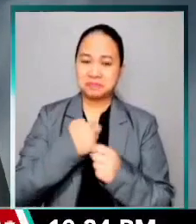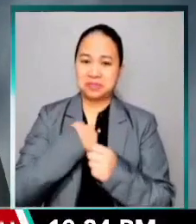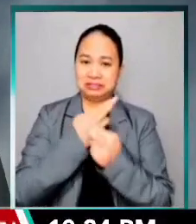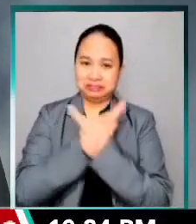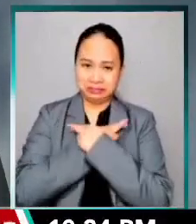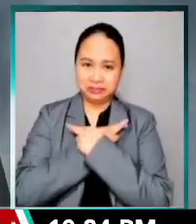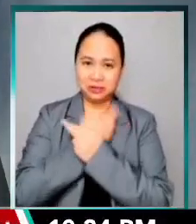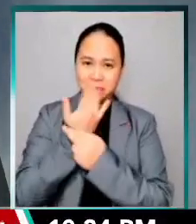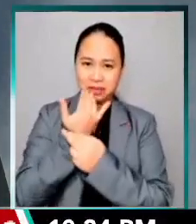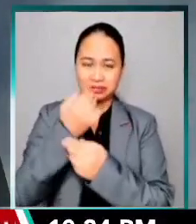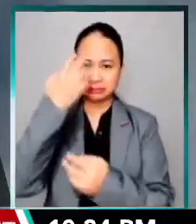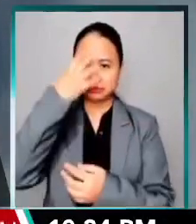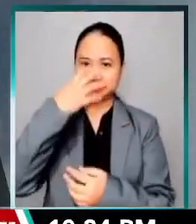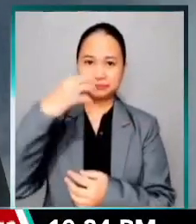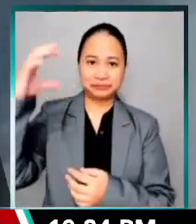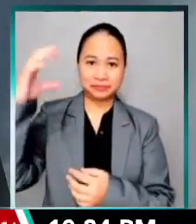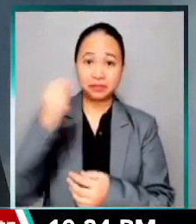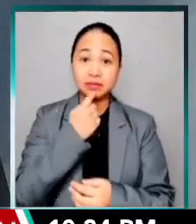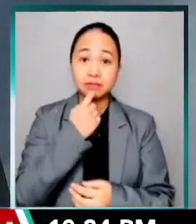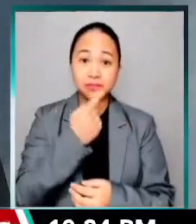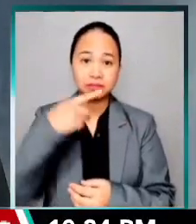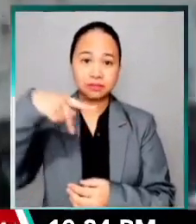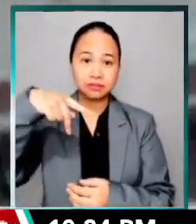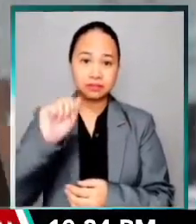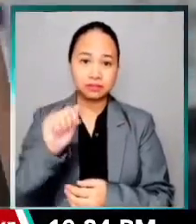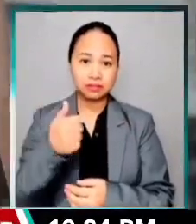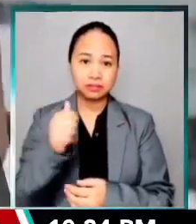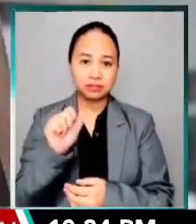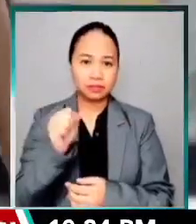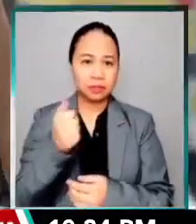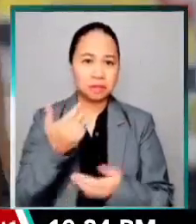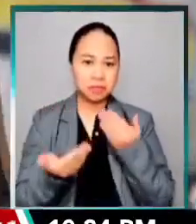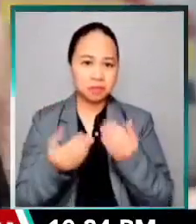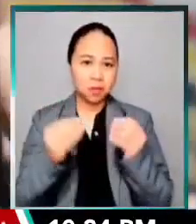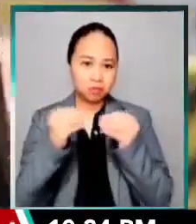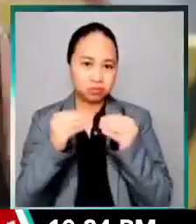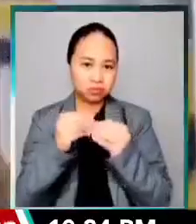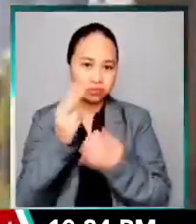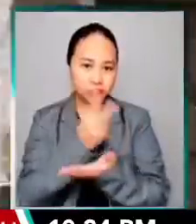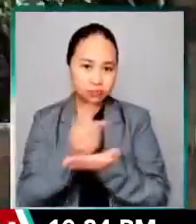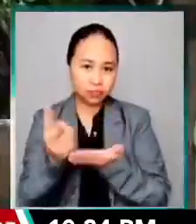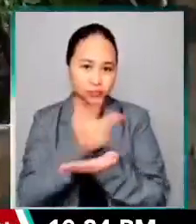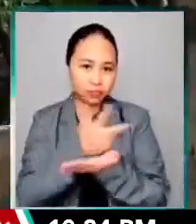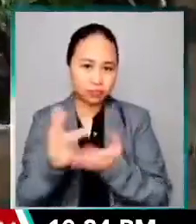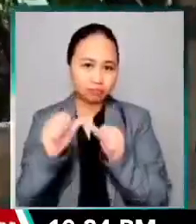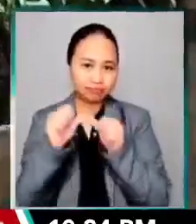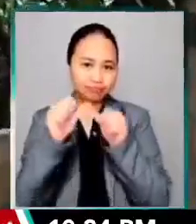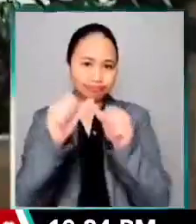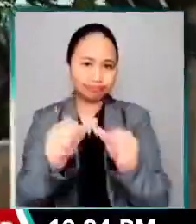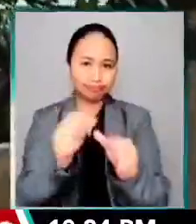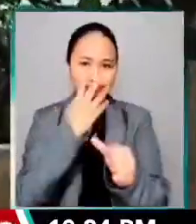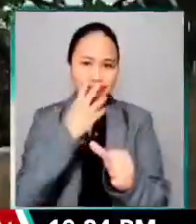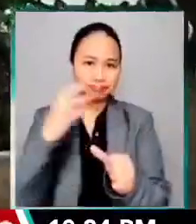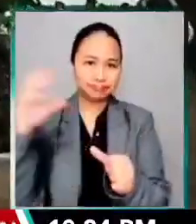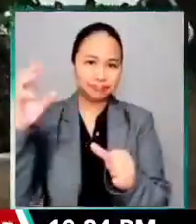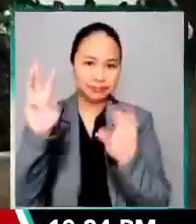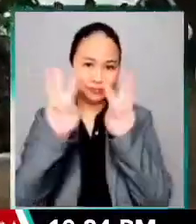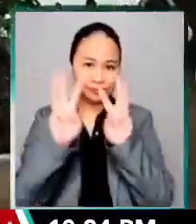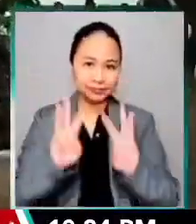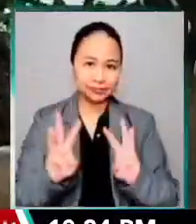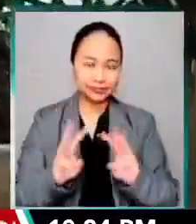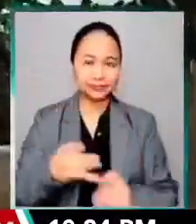PAGASA, 2 hanggang 3 linggo pa inaasahan na magtatagal ang mainit na panahon. Marisol